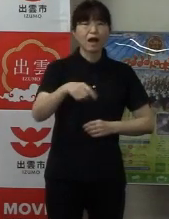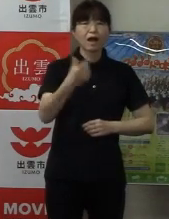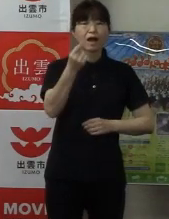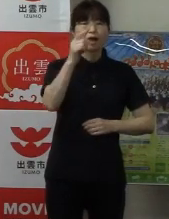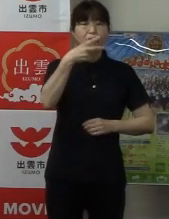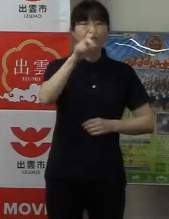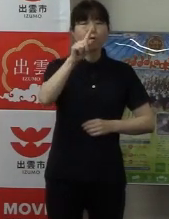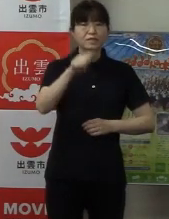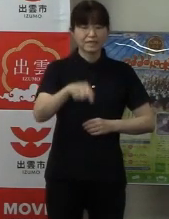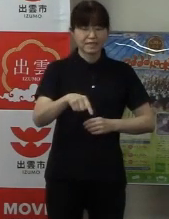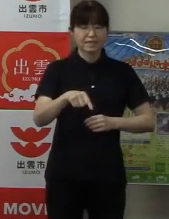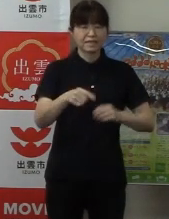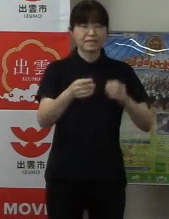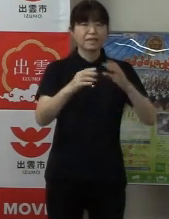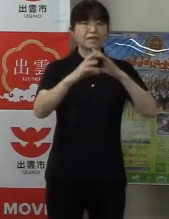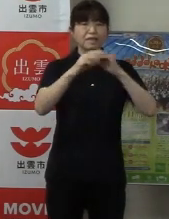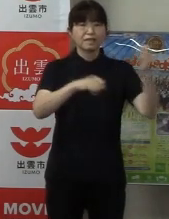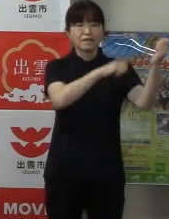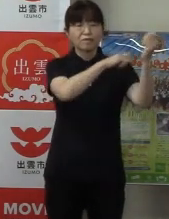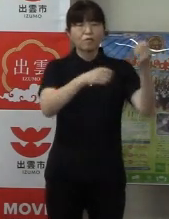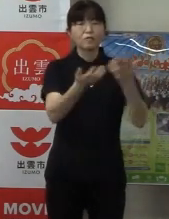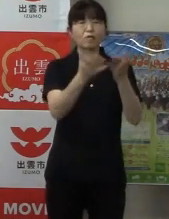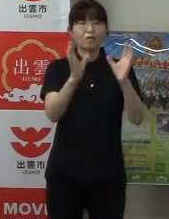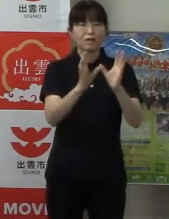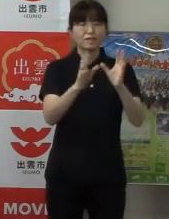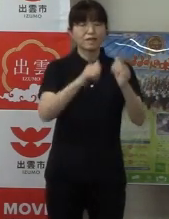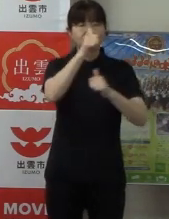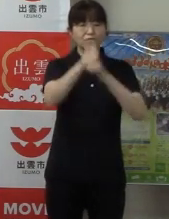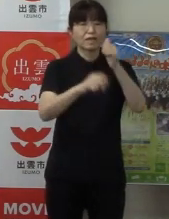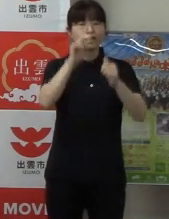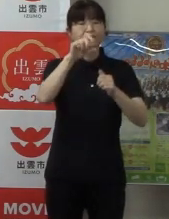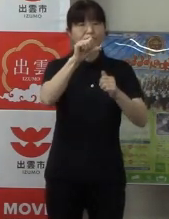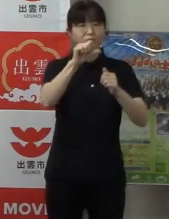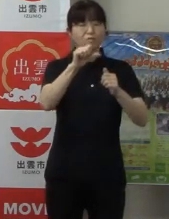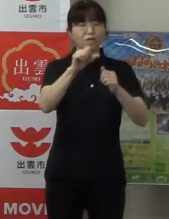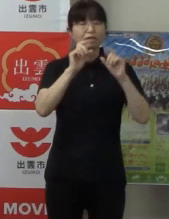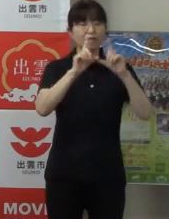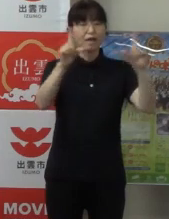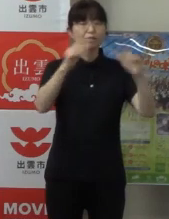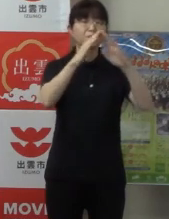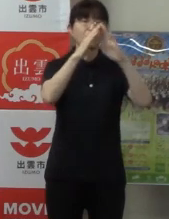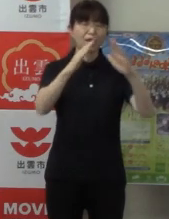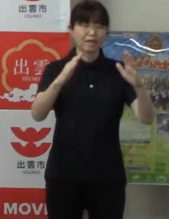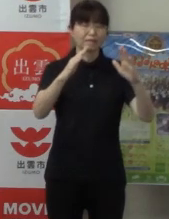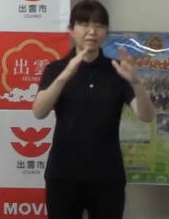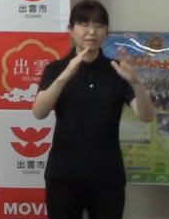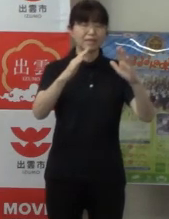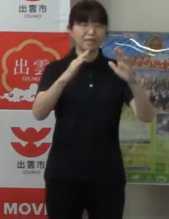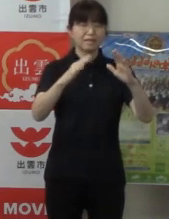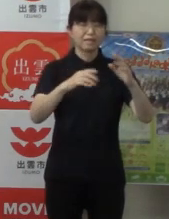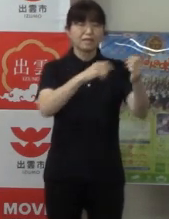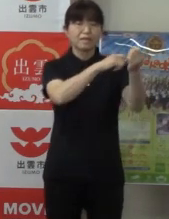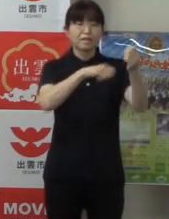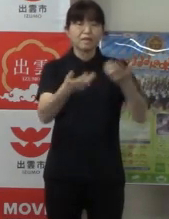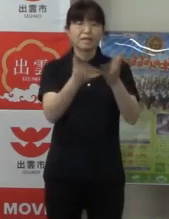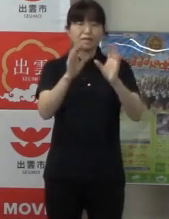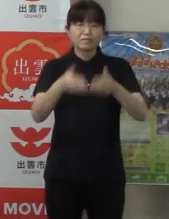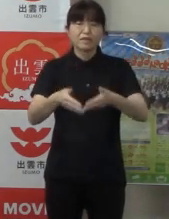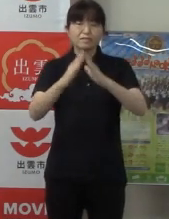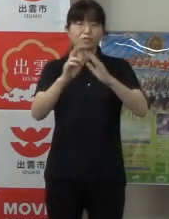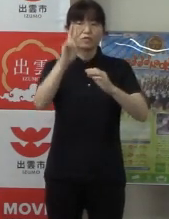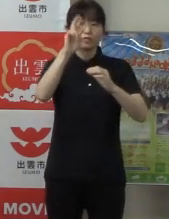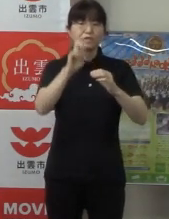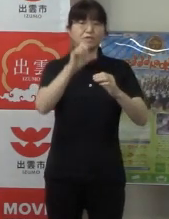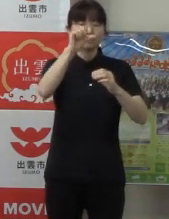第25回の定期演奏会、合わせて楽団創設25周年記念の演奏会になります